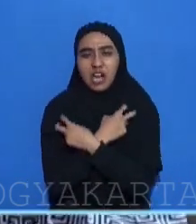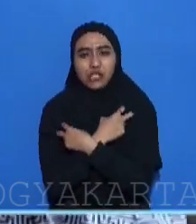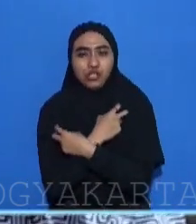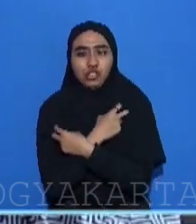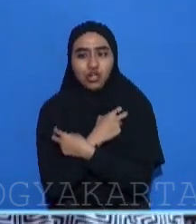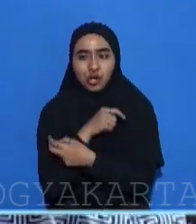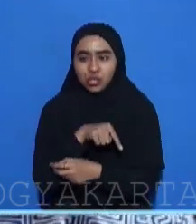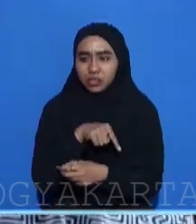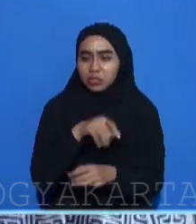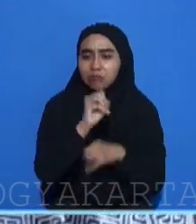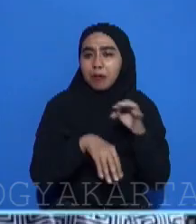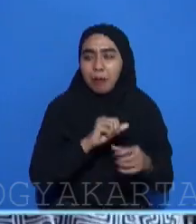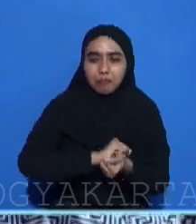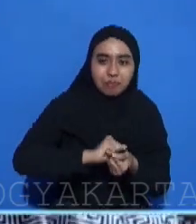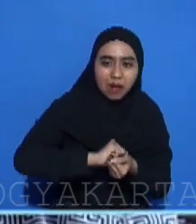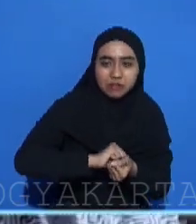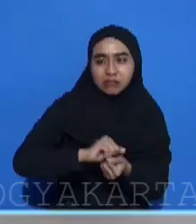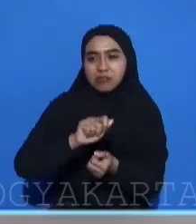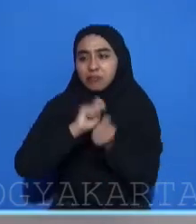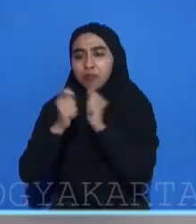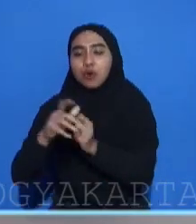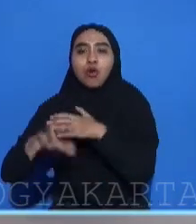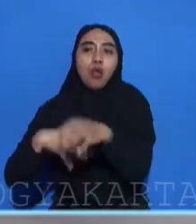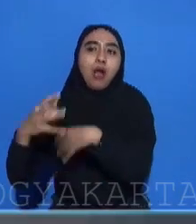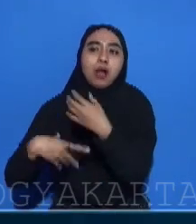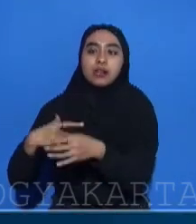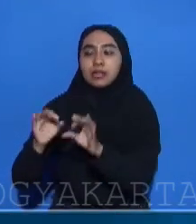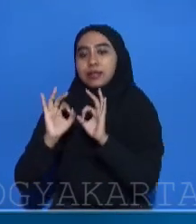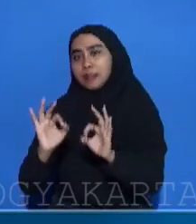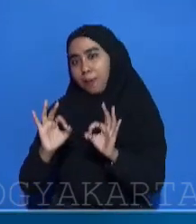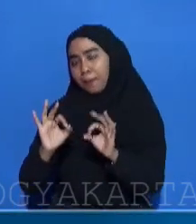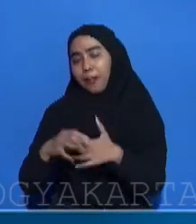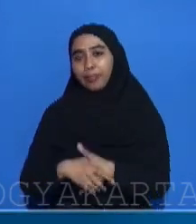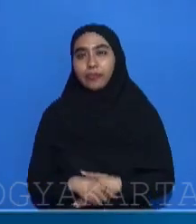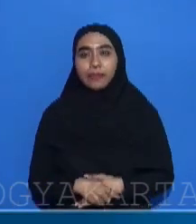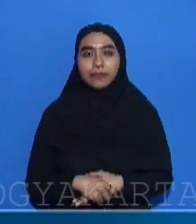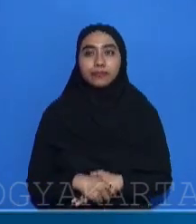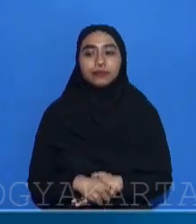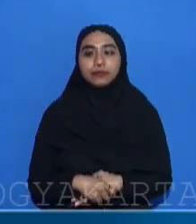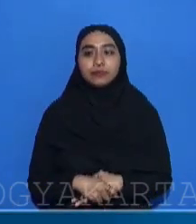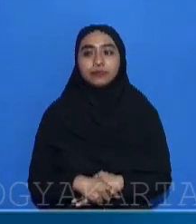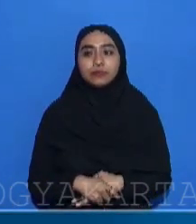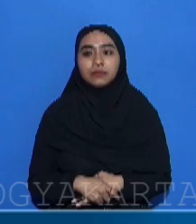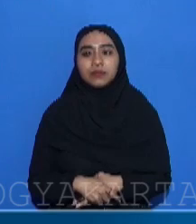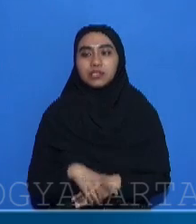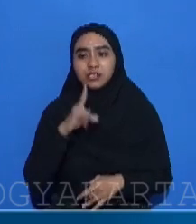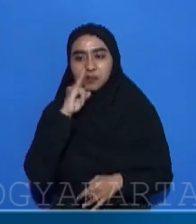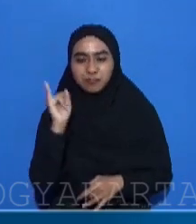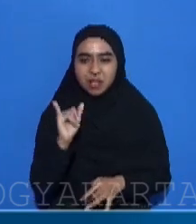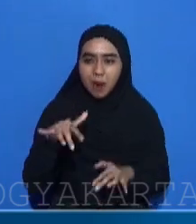didaur ulang dengan pengolahan yang tepat itu perlu ada apa ya